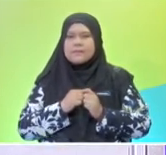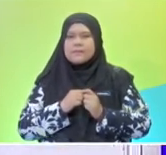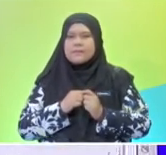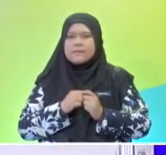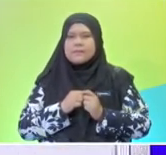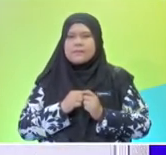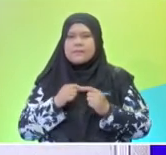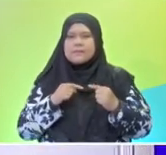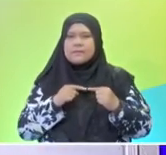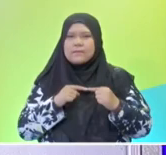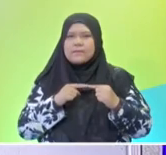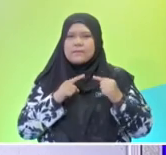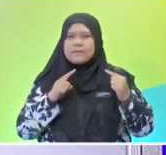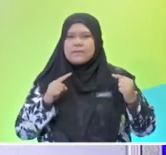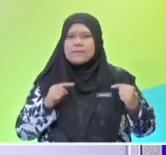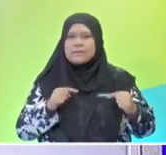bentuk hati.